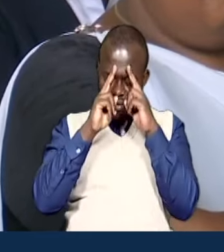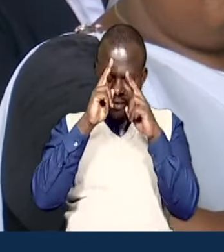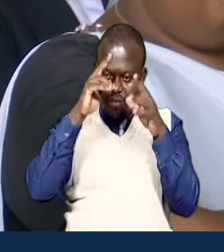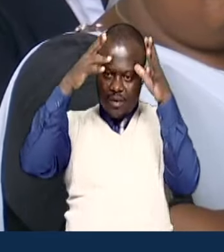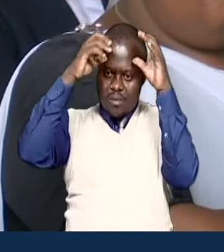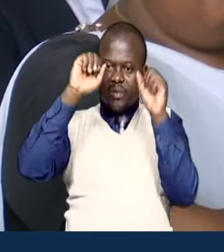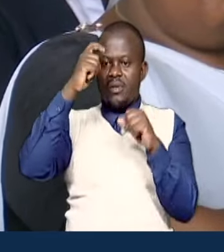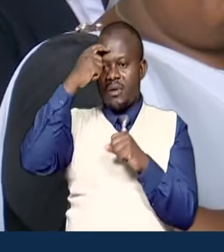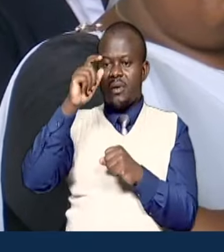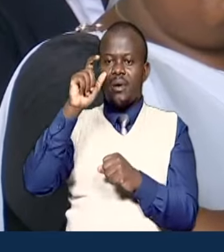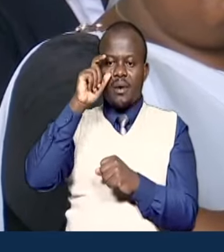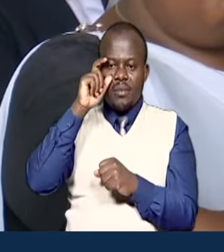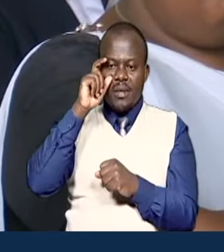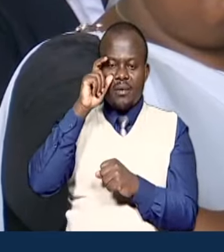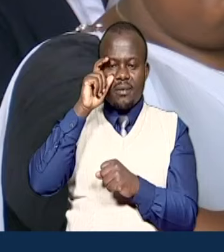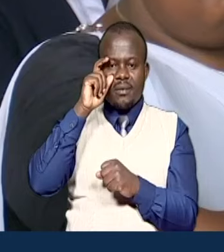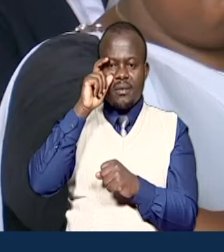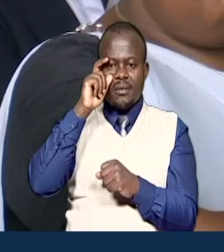Perezida wa Repubulika Paul Kagame.